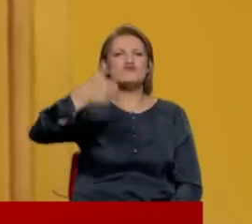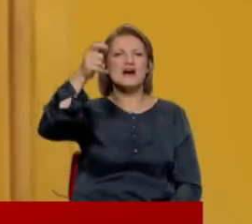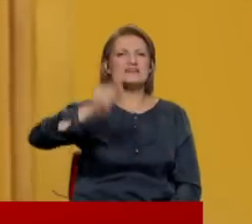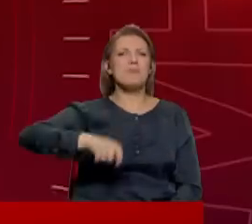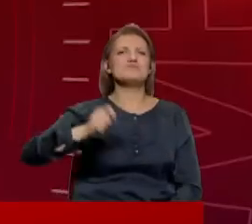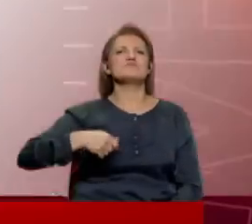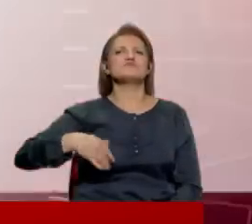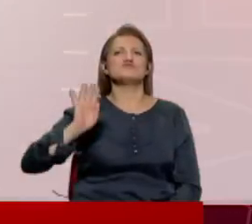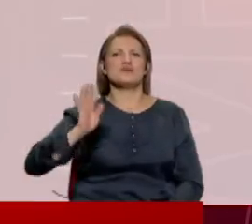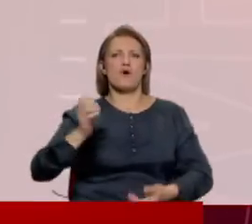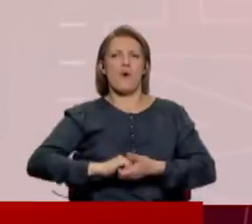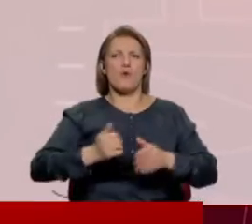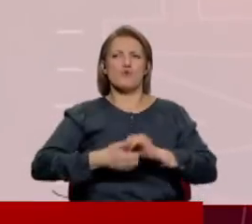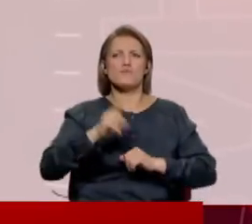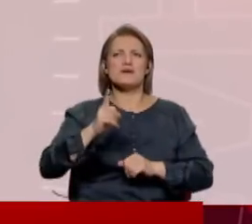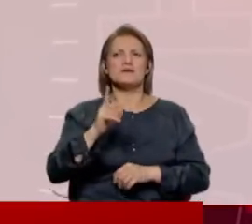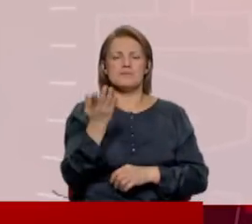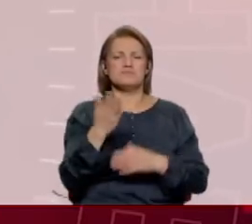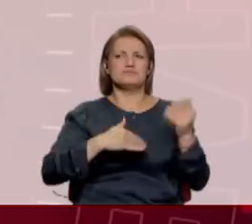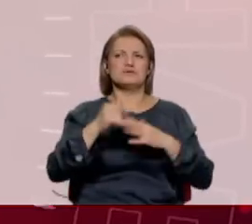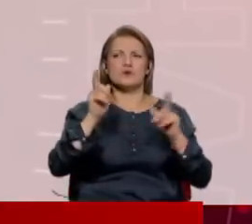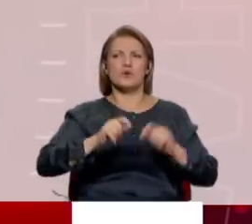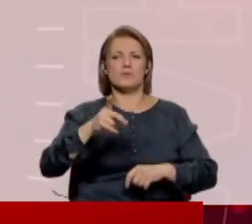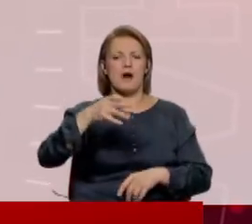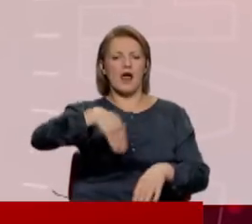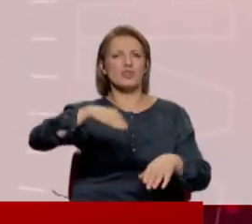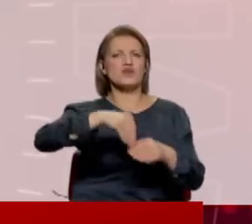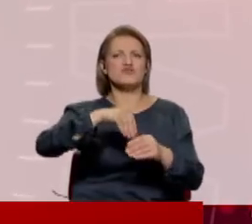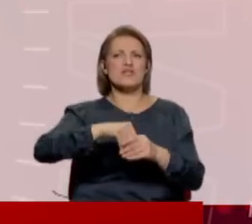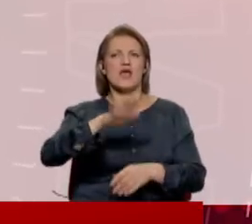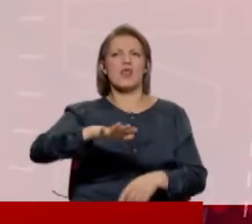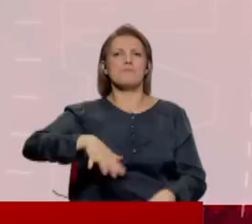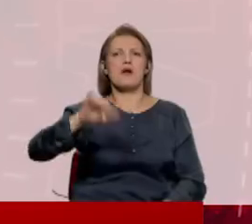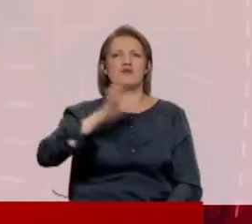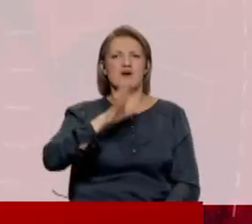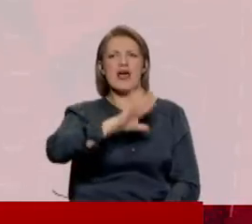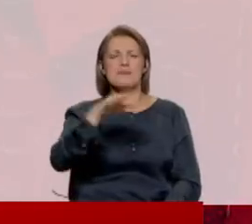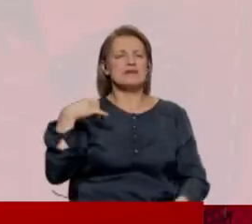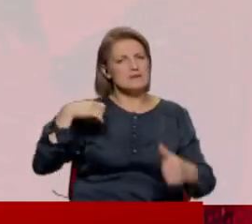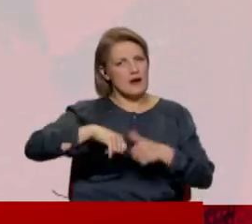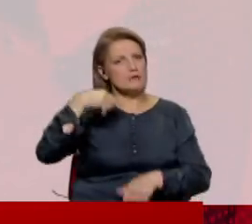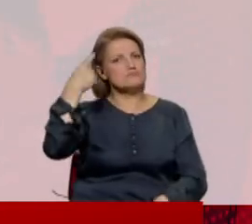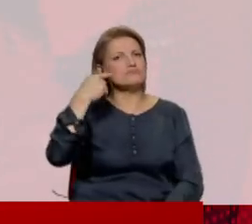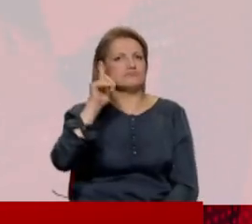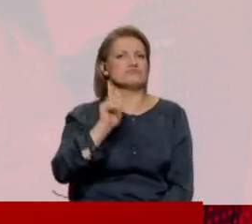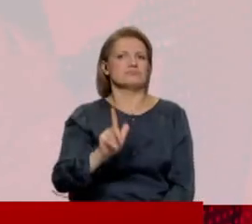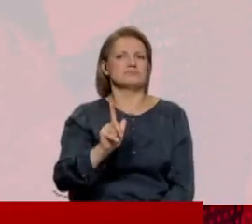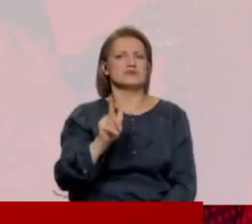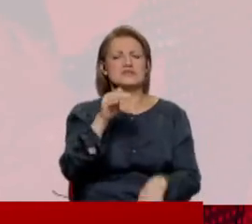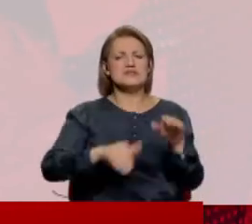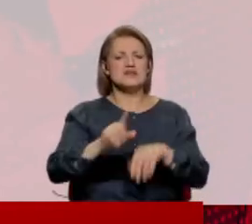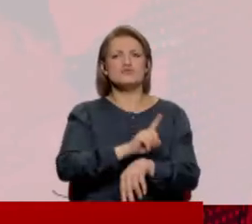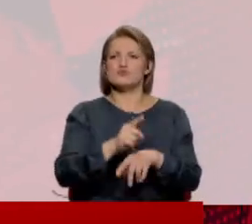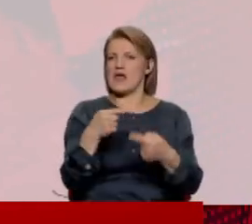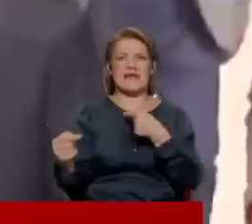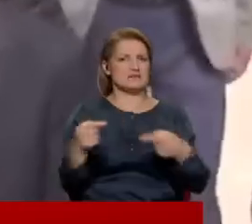yaptırmayacağız örgütlü bir yapı yoktu parti içinde birçok genel merkez oluştu hepimizin yeniden düşünmesi gerekiyor seçim